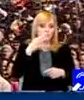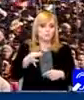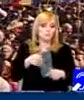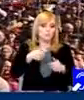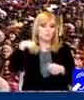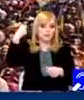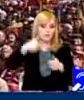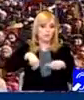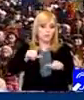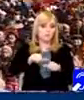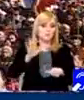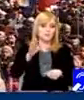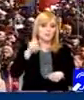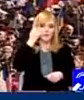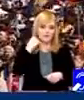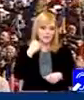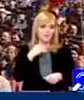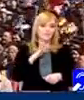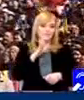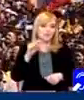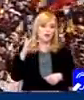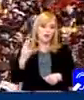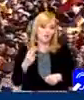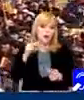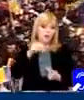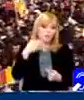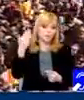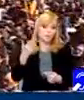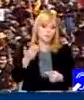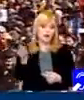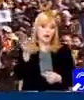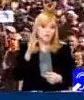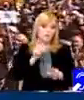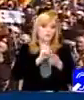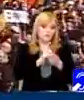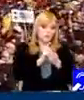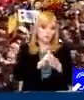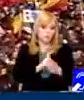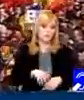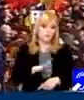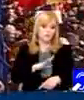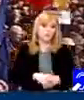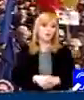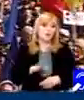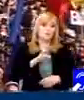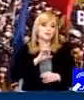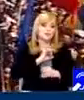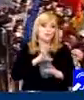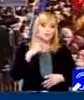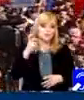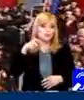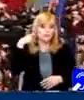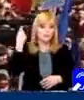președintele Consiliului Bătrânilor din Găgăuzia, Vasile Arnaud. Potrivit lui, autonomia trebuie să lupte cu elementele antistatale care sărbătoresc